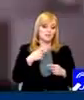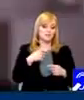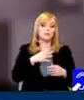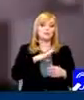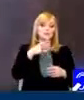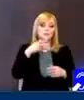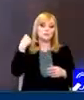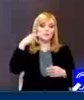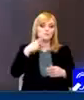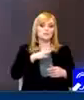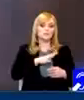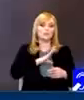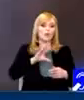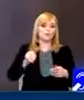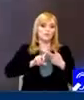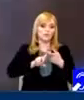Albă nu a avut nicio reacție.